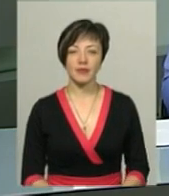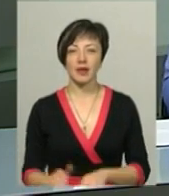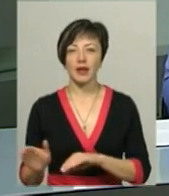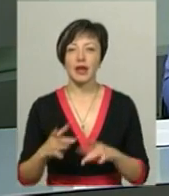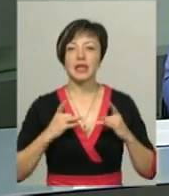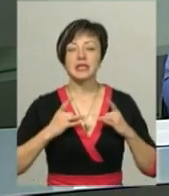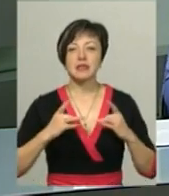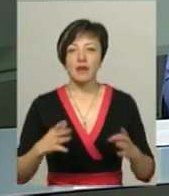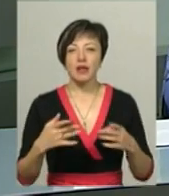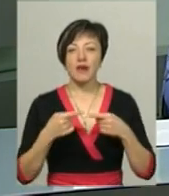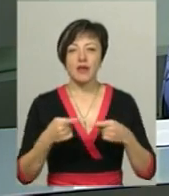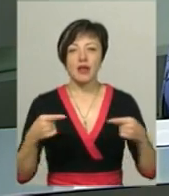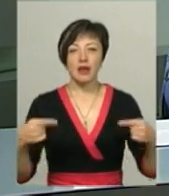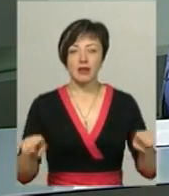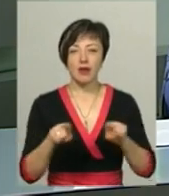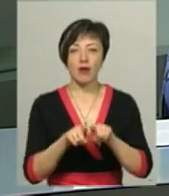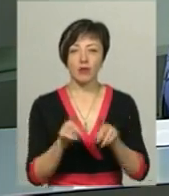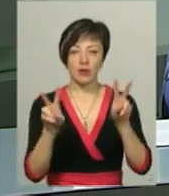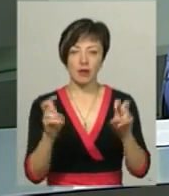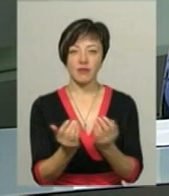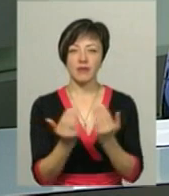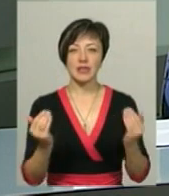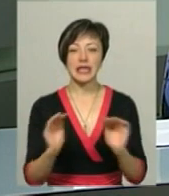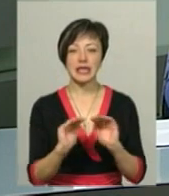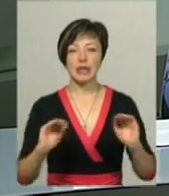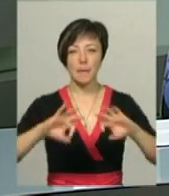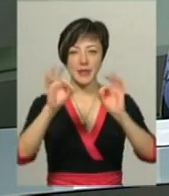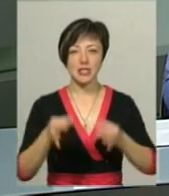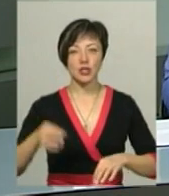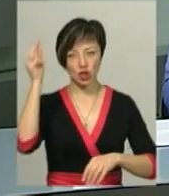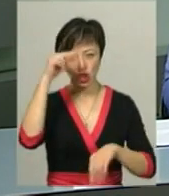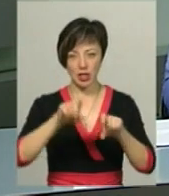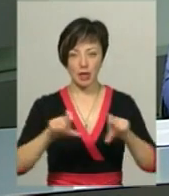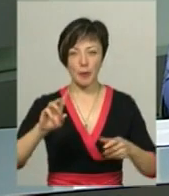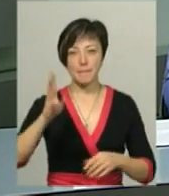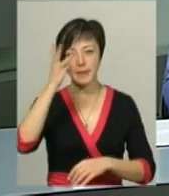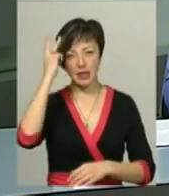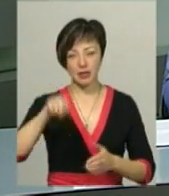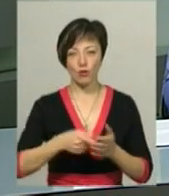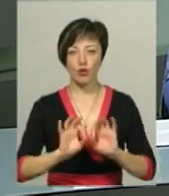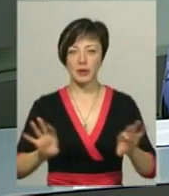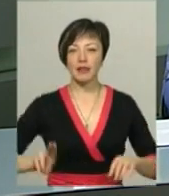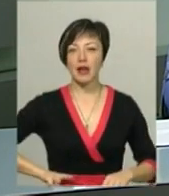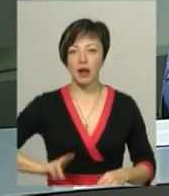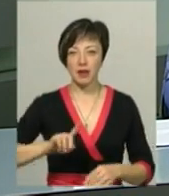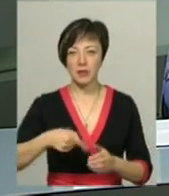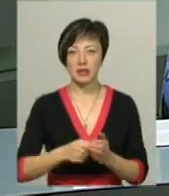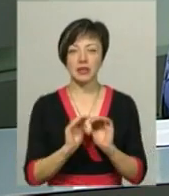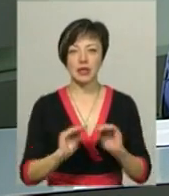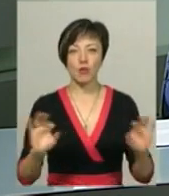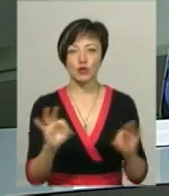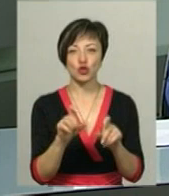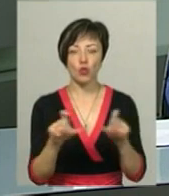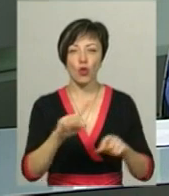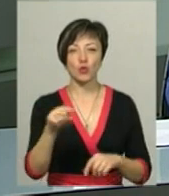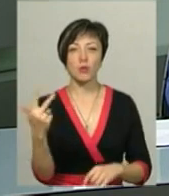Різдвяна феєрія – таку назву має виставка учнів мистецьких шкіл Хмельницького. Про це розповідає директор Хмельницької дитячої музичної